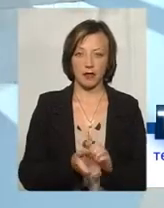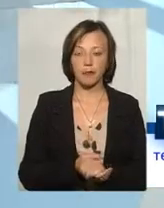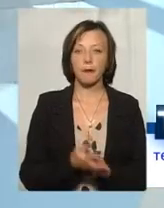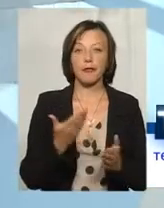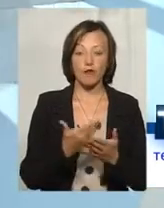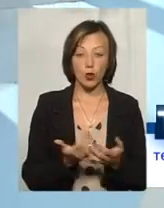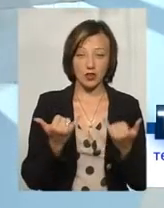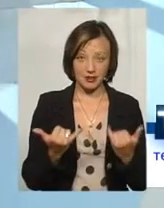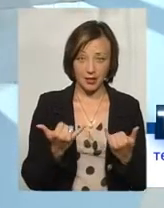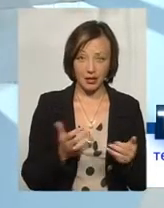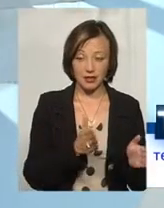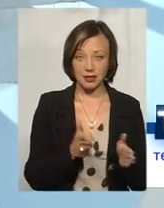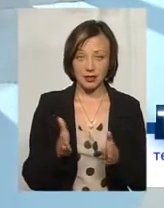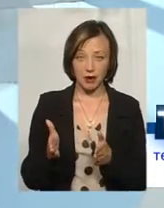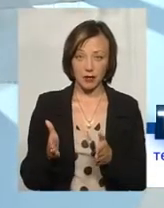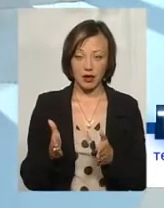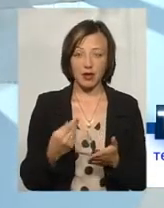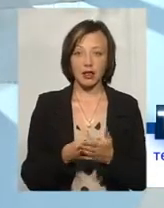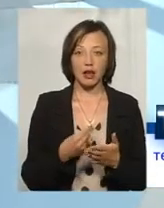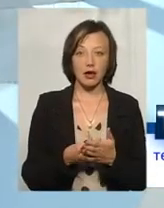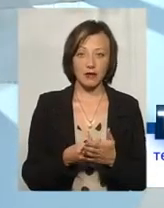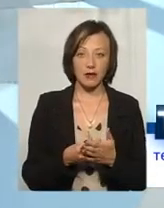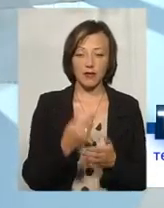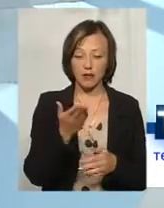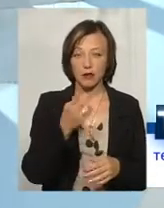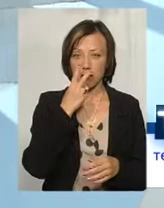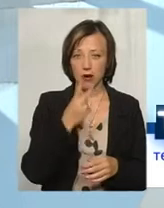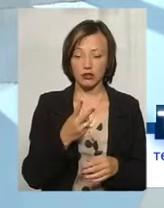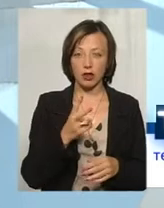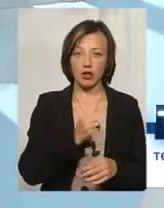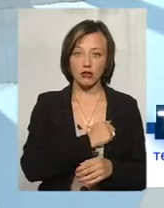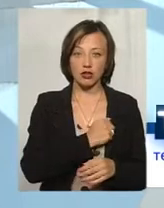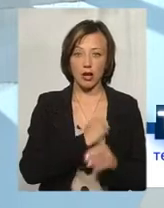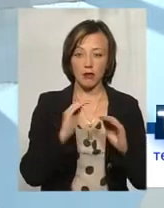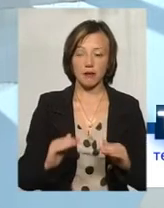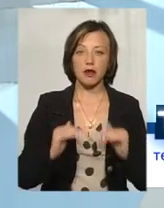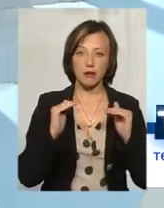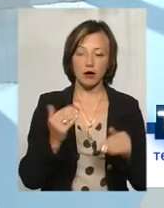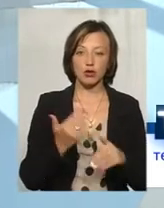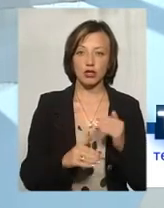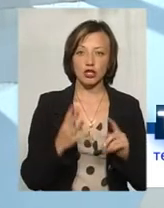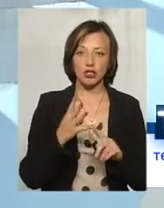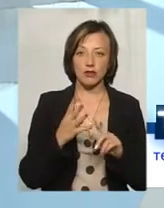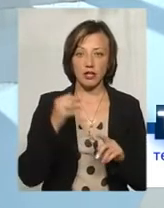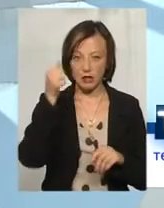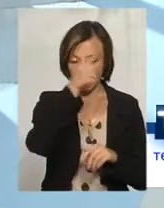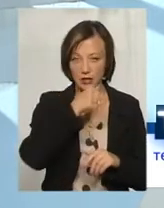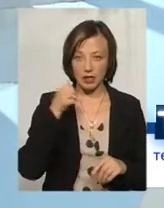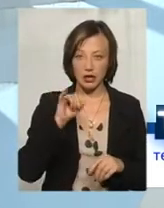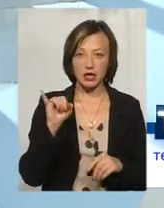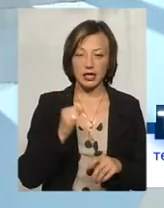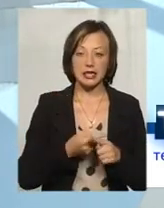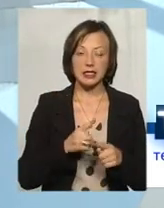при існуючій системі, от тарифи, ви ж бачите, вони, на жаль, піднімаються вже четвертий рік, і